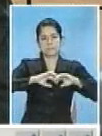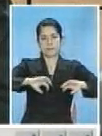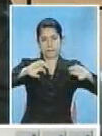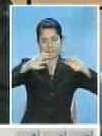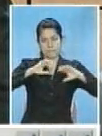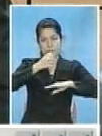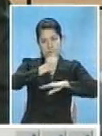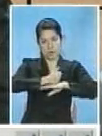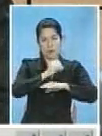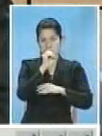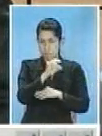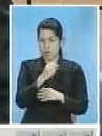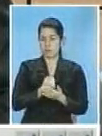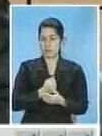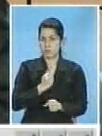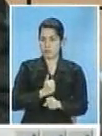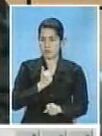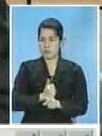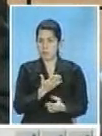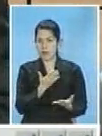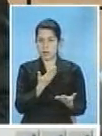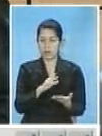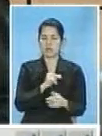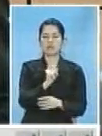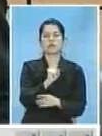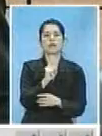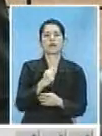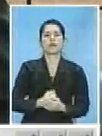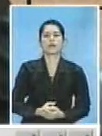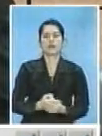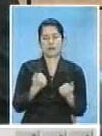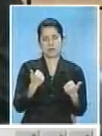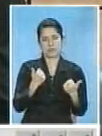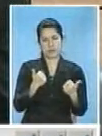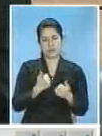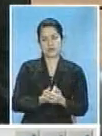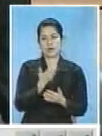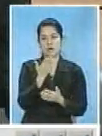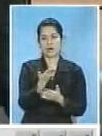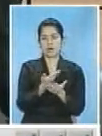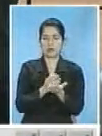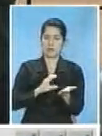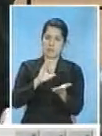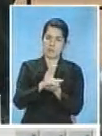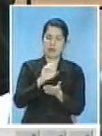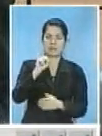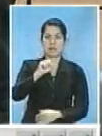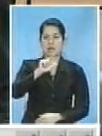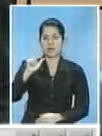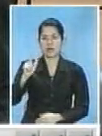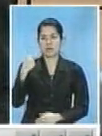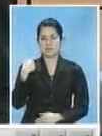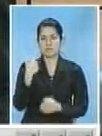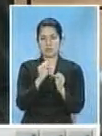บอกเอาอยู่แล้วเอาไม่อยู่แล้วท่านจะไปสร้างความเชื่อมั่นกับใครครับงั้นวันนี้ท่านมาขอผ่านก็ประมาณเป็นแสนล้านโดยที่ไม่มีรายละเอียดอะไรเล